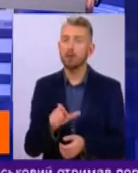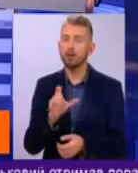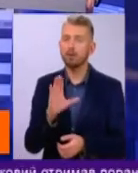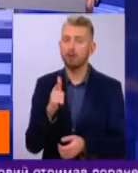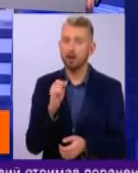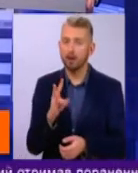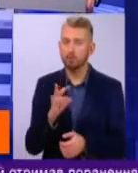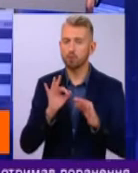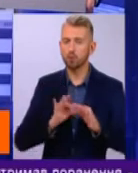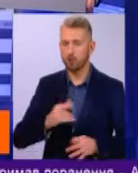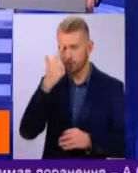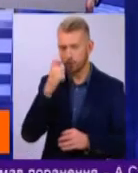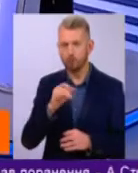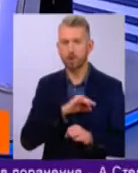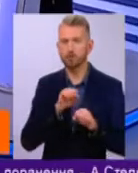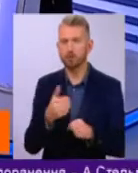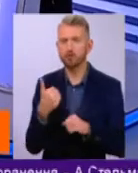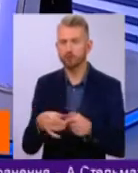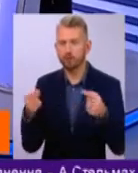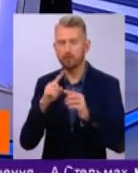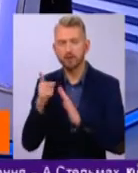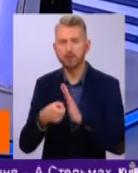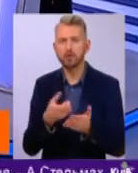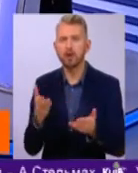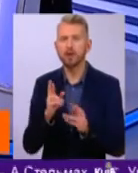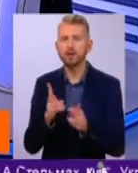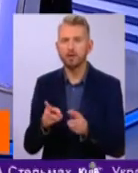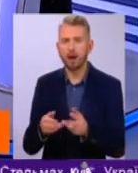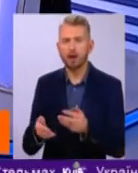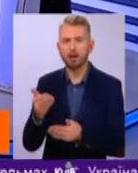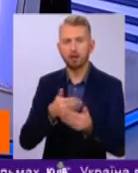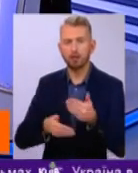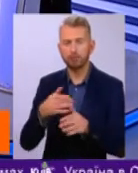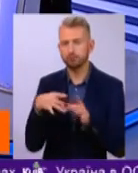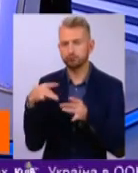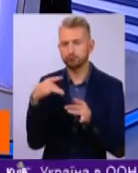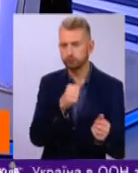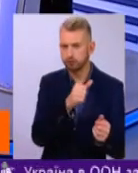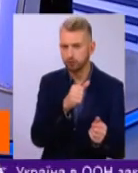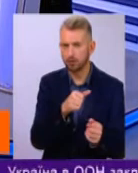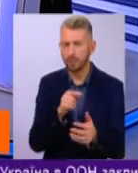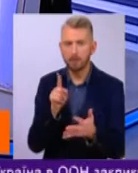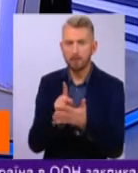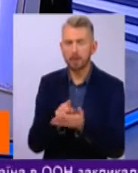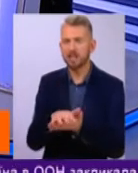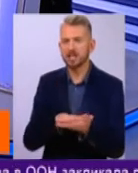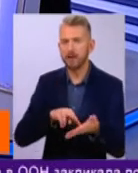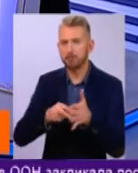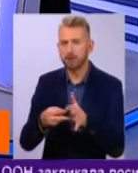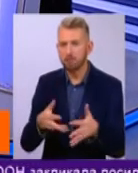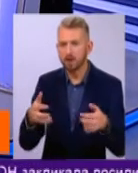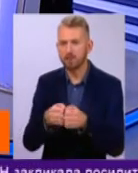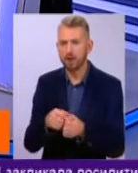зокрема, прокурор повідомив, що правоохоронці вже визначили, яким шляхом відступали нападники, триває план перехват, до якого задіяні